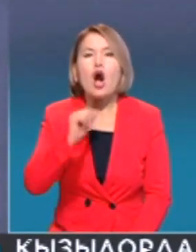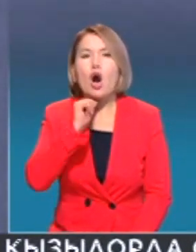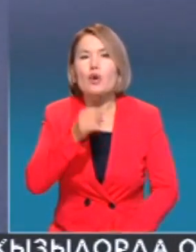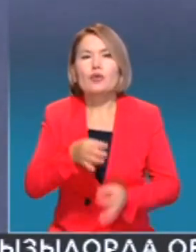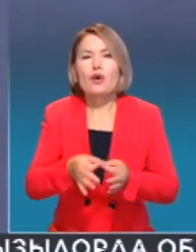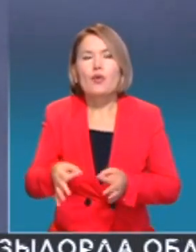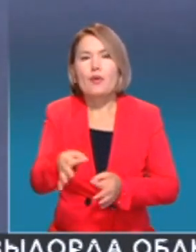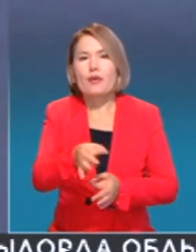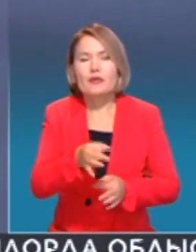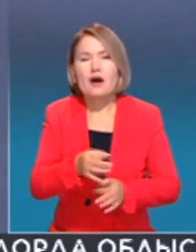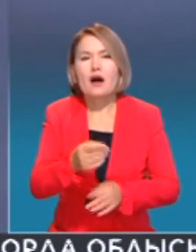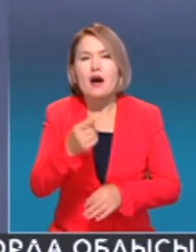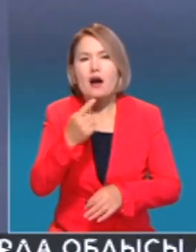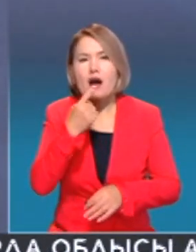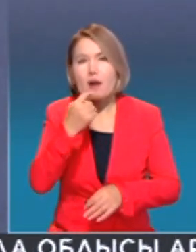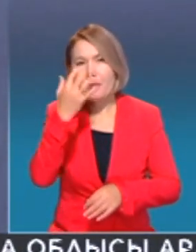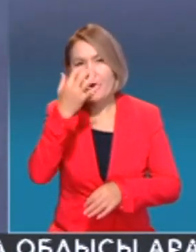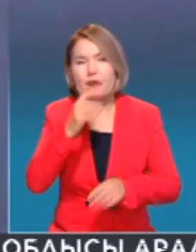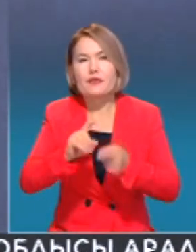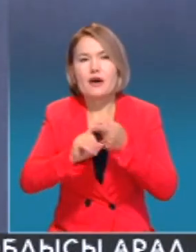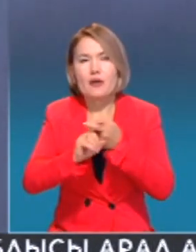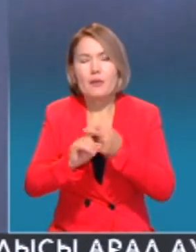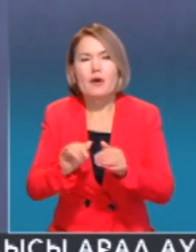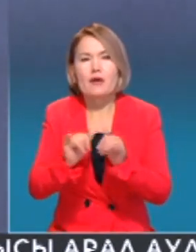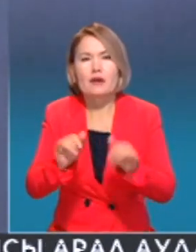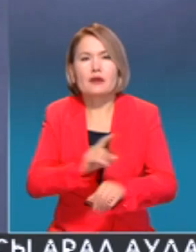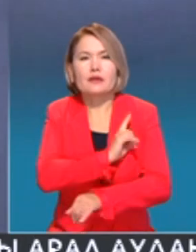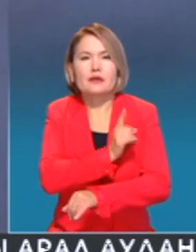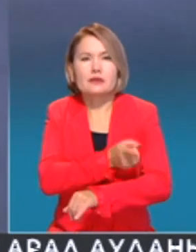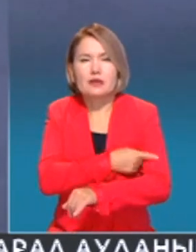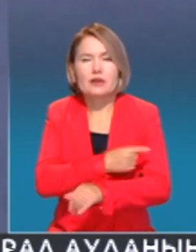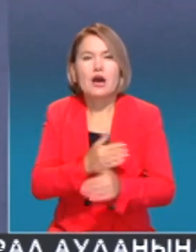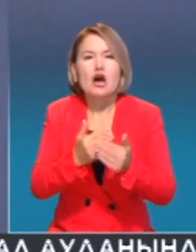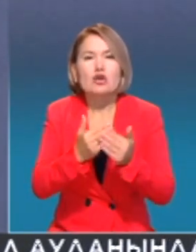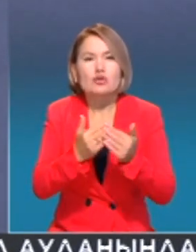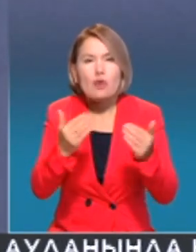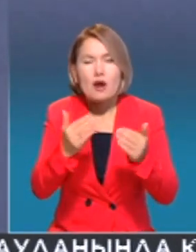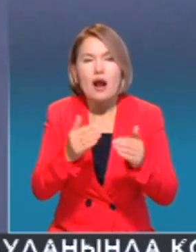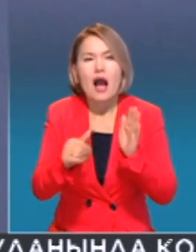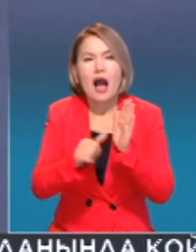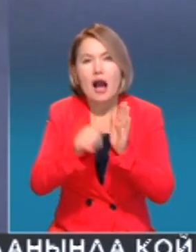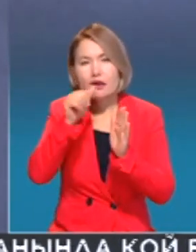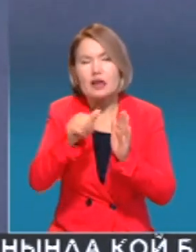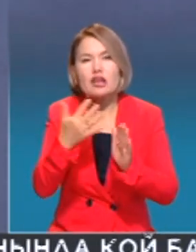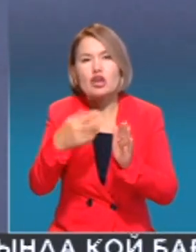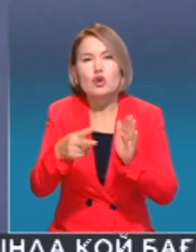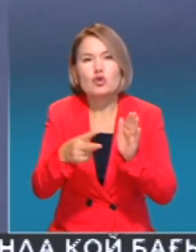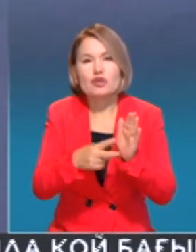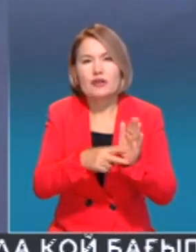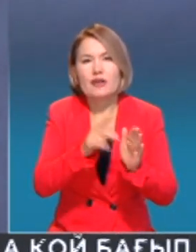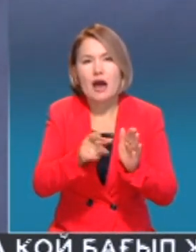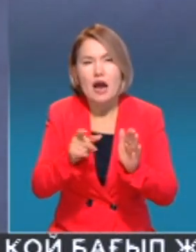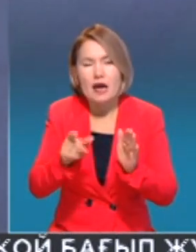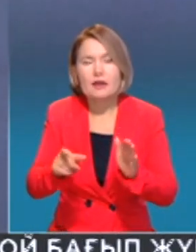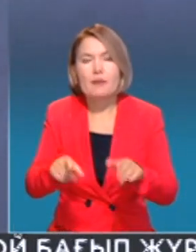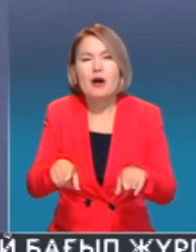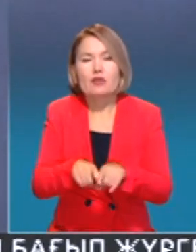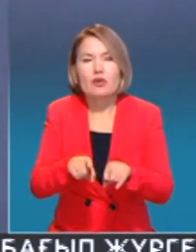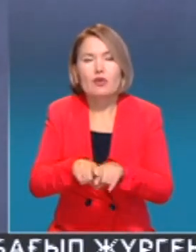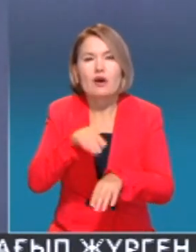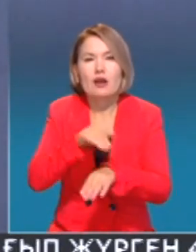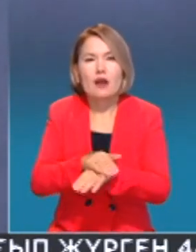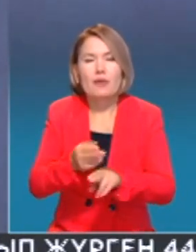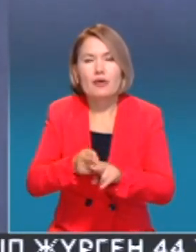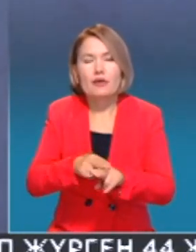Қостанай облысында қызылша індетін жұқтырғандар саны көбейді. Соңғы жарты жылда 57 адам ауырған. Ал былтыр өңірде небәрі